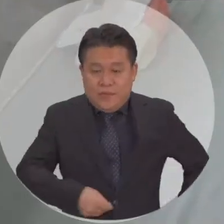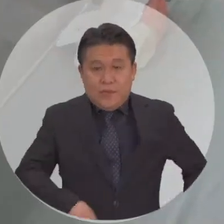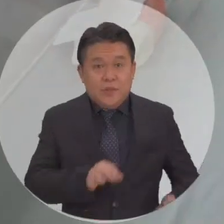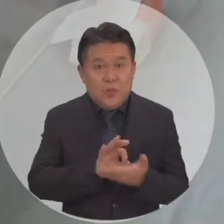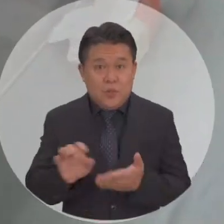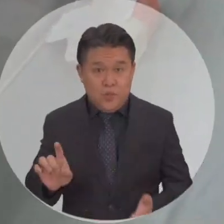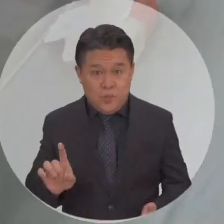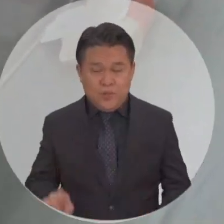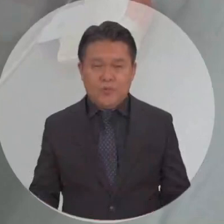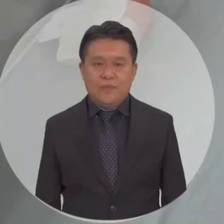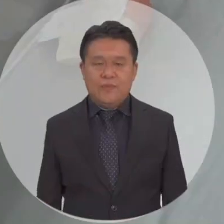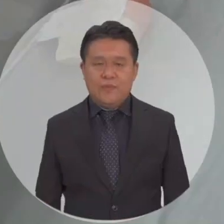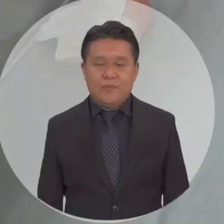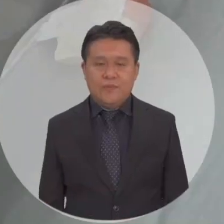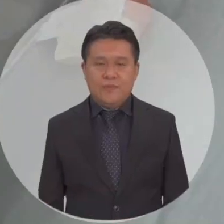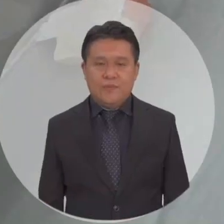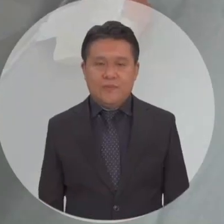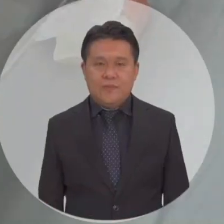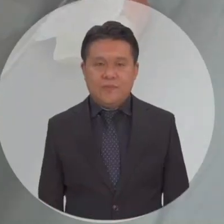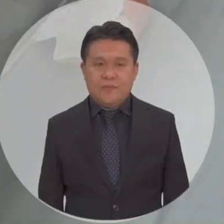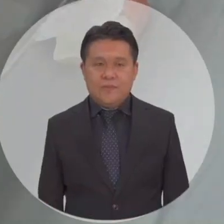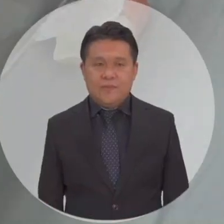기저귀를 사용하는 경우입니다.